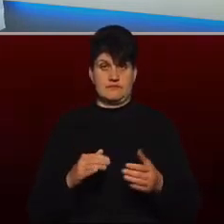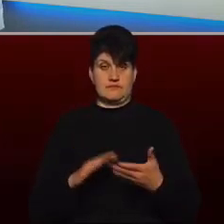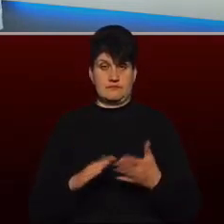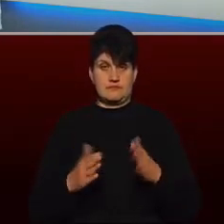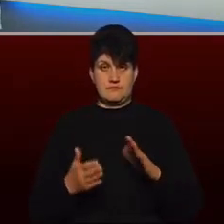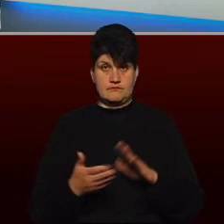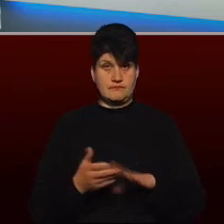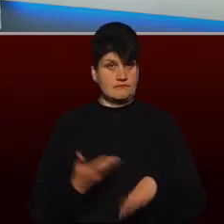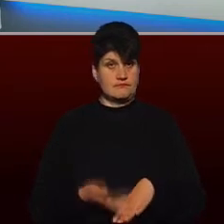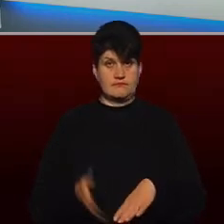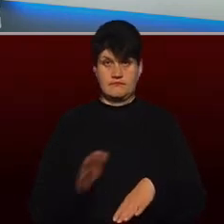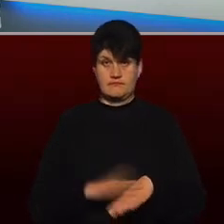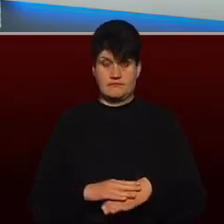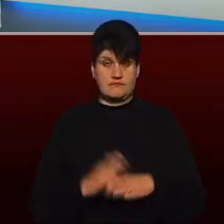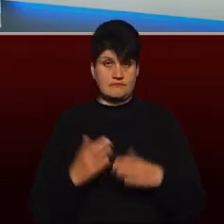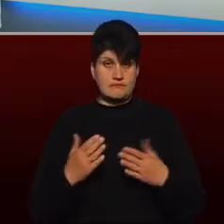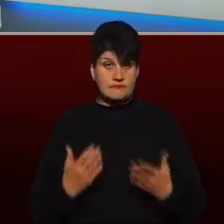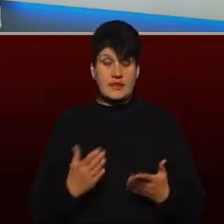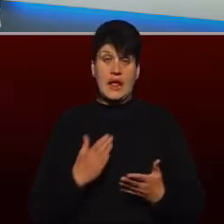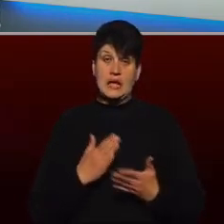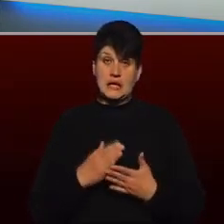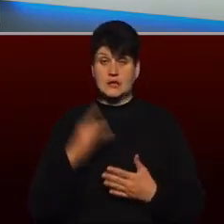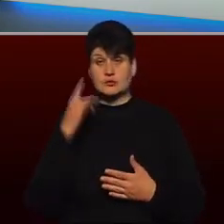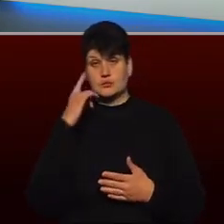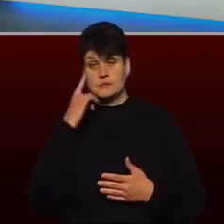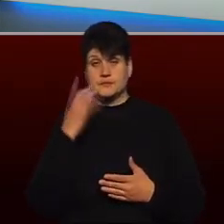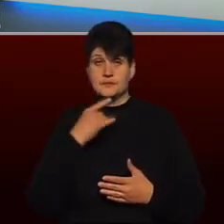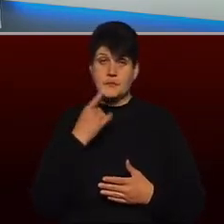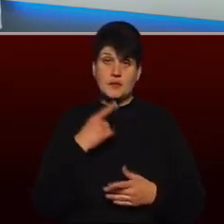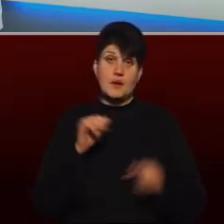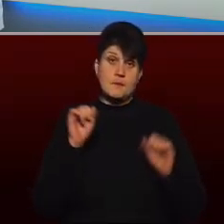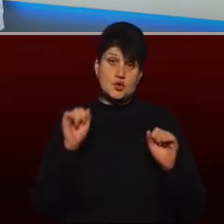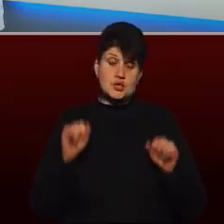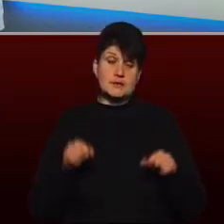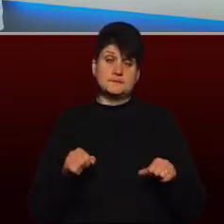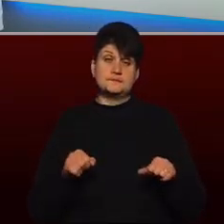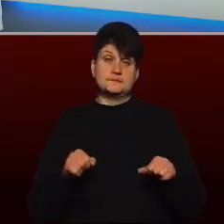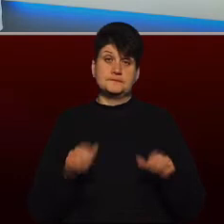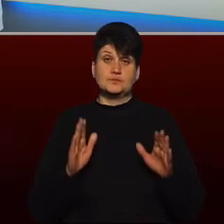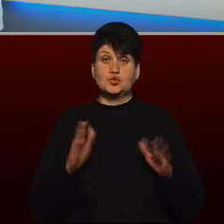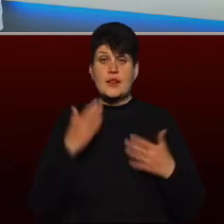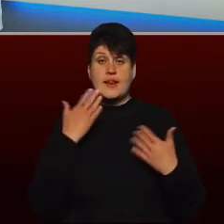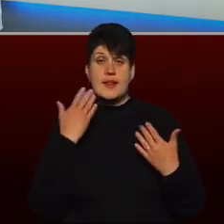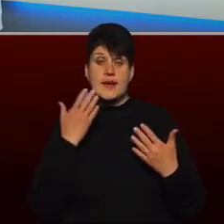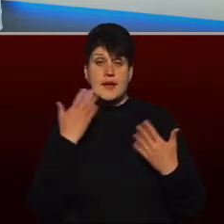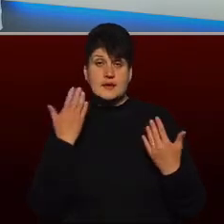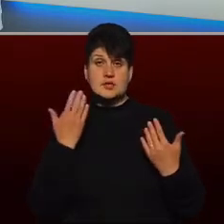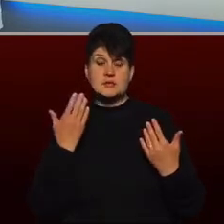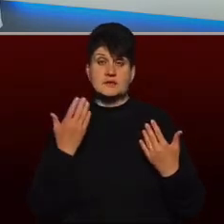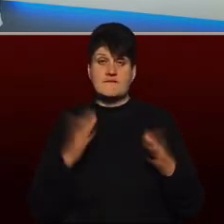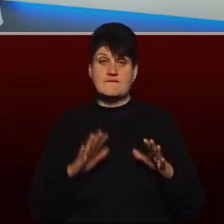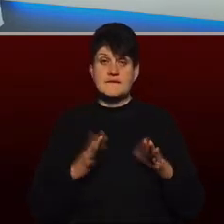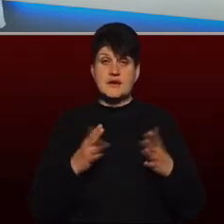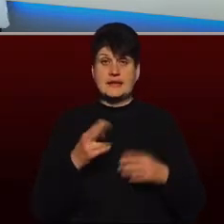сценаріїв. Натомість є думки, які говорять, що не виключено, що він буде легший навіть за варіант